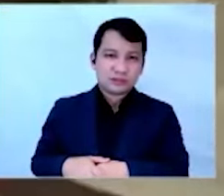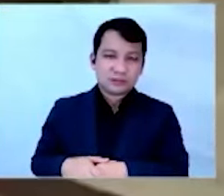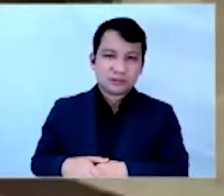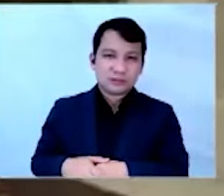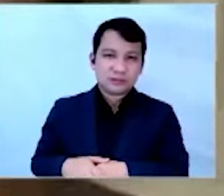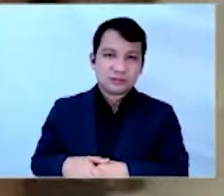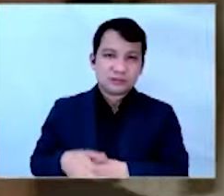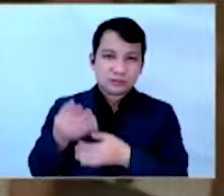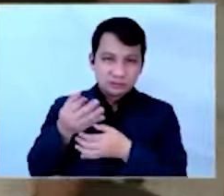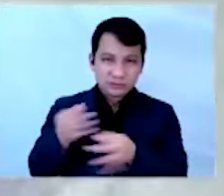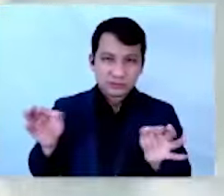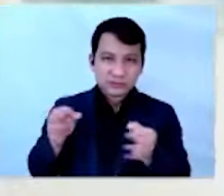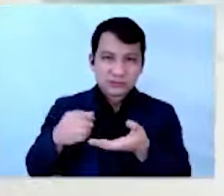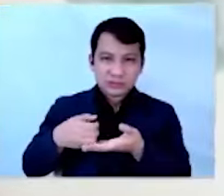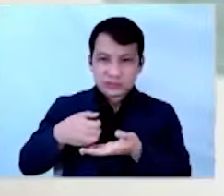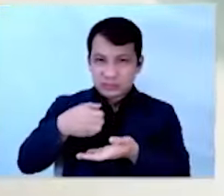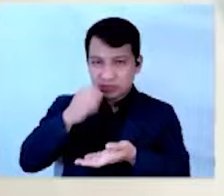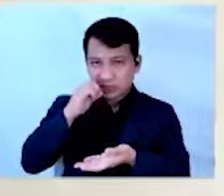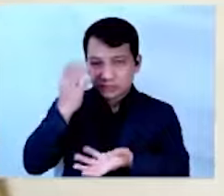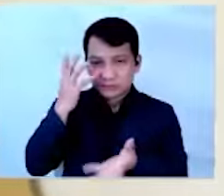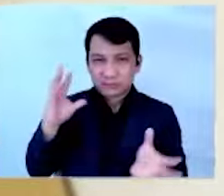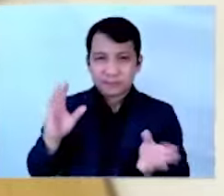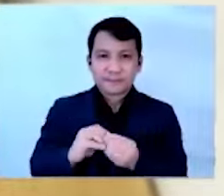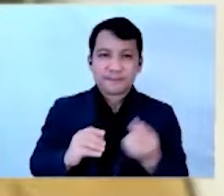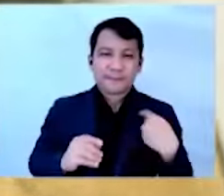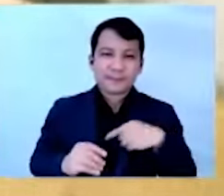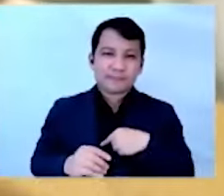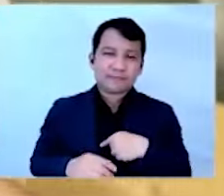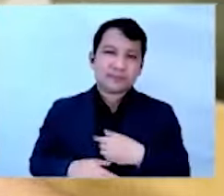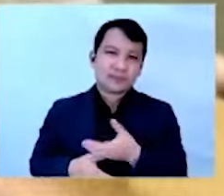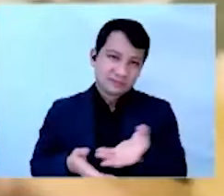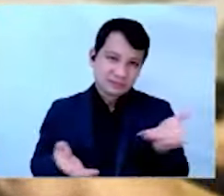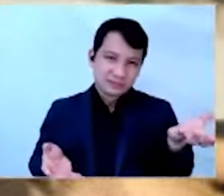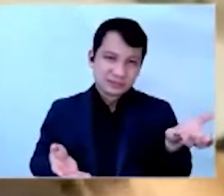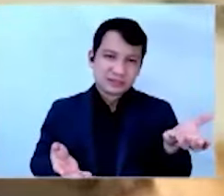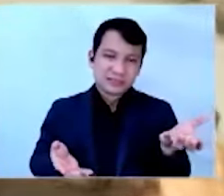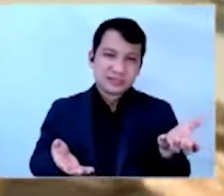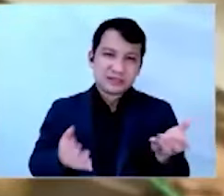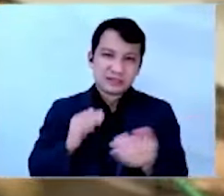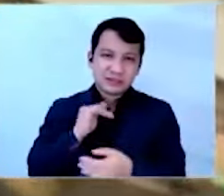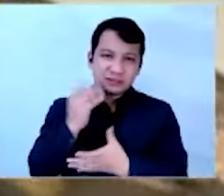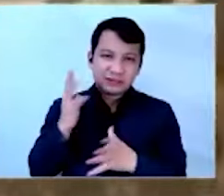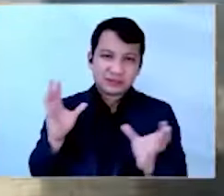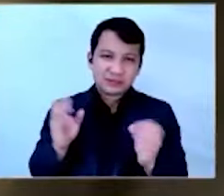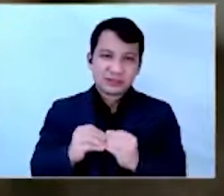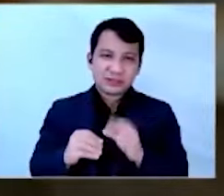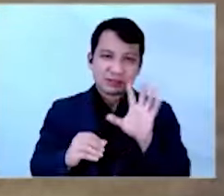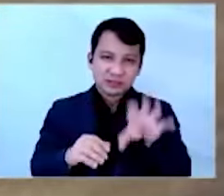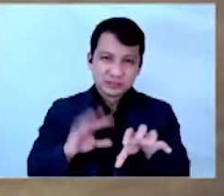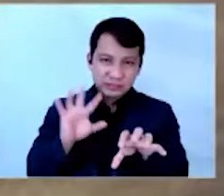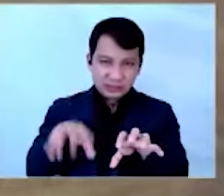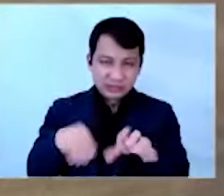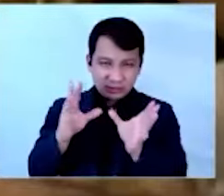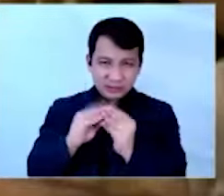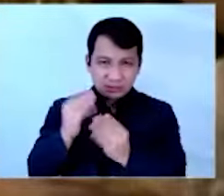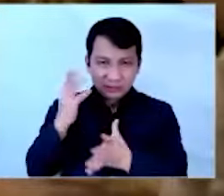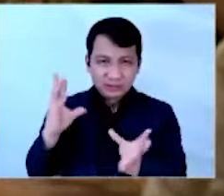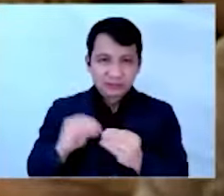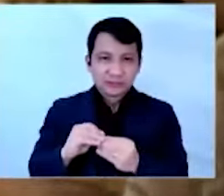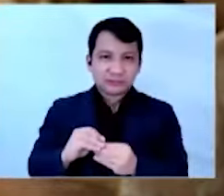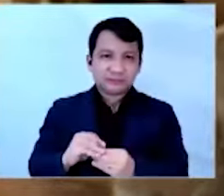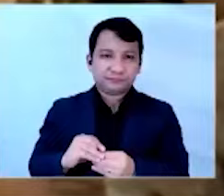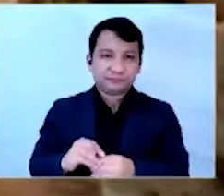ang drink sa mga bibisita. Hay, tanggal ang pagod kapag pusa ang nangharo. Love you, mami.